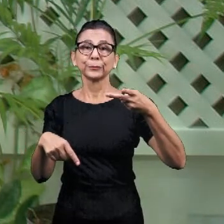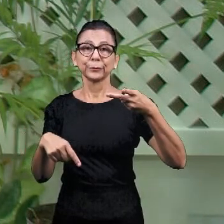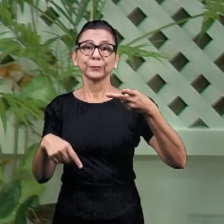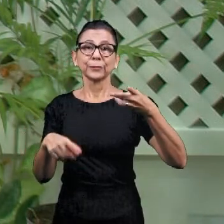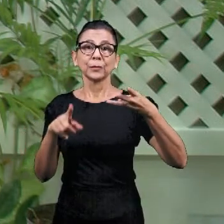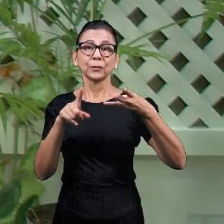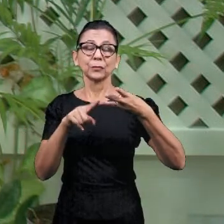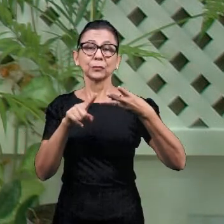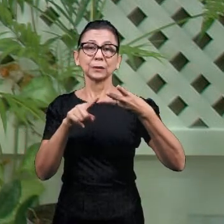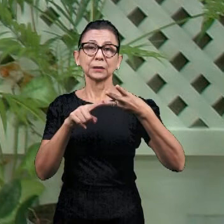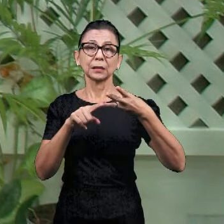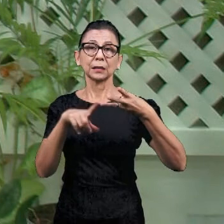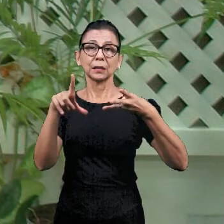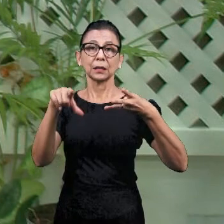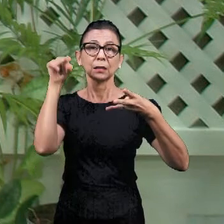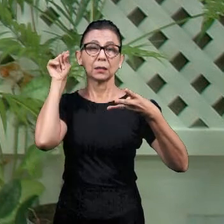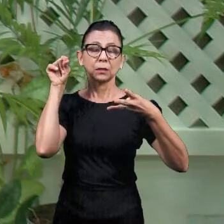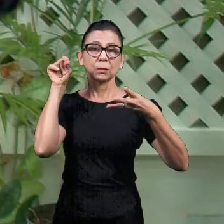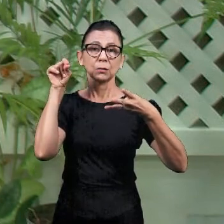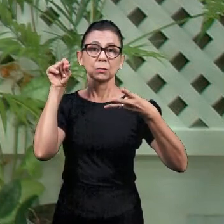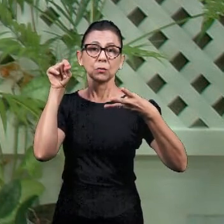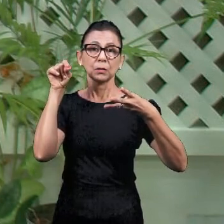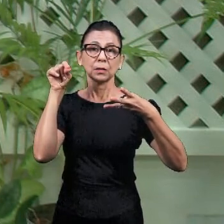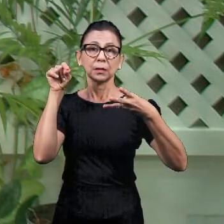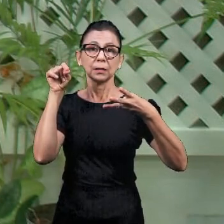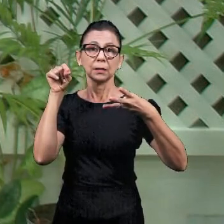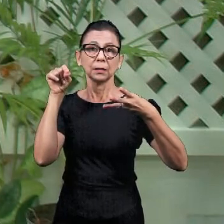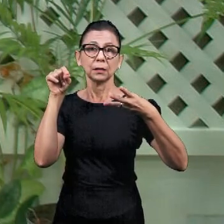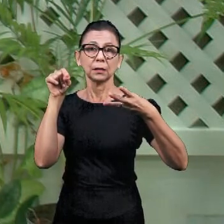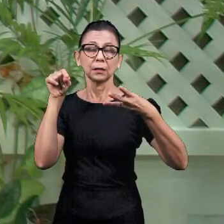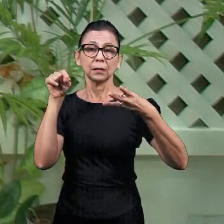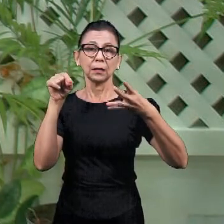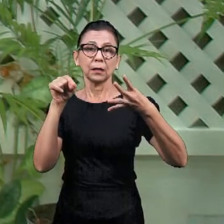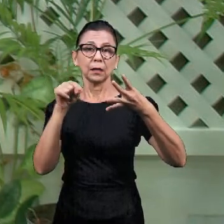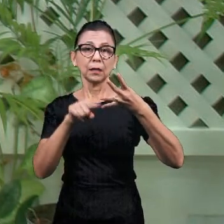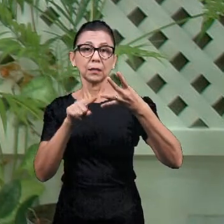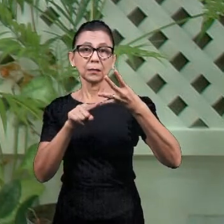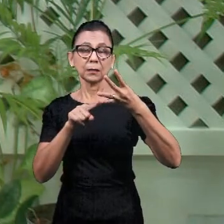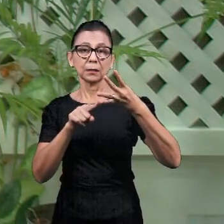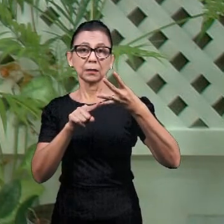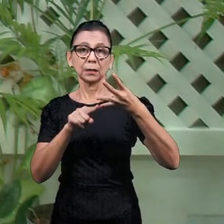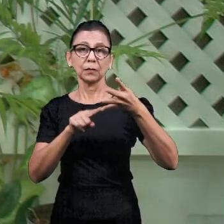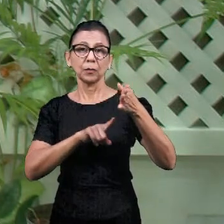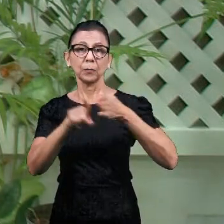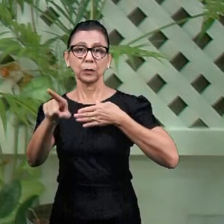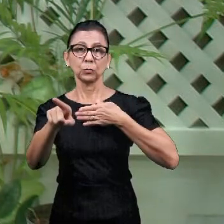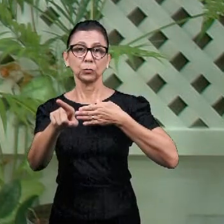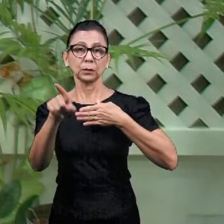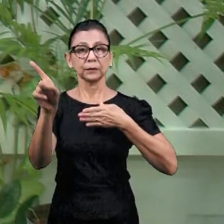a annulé l'autre réponse. Donc regardez bien, il y a une connexion.